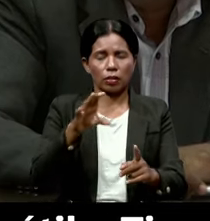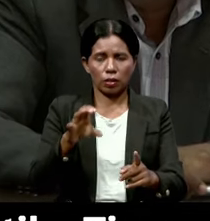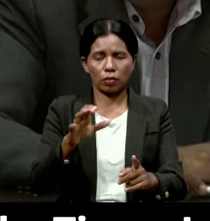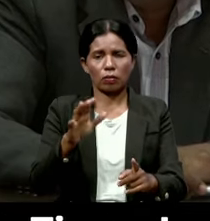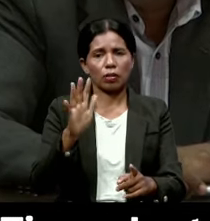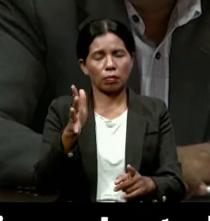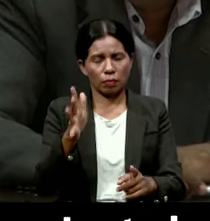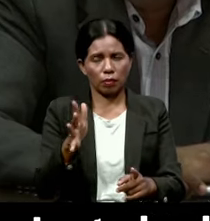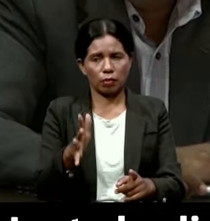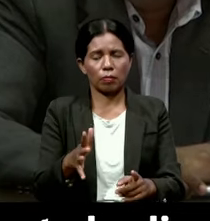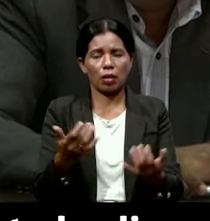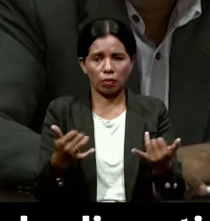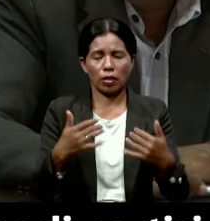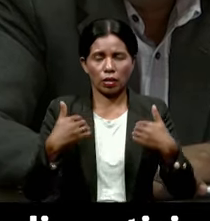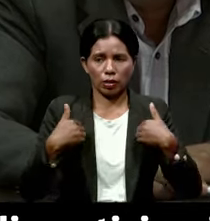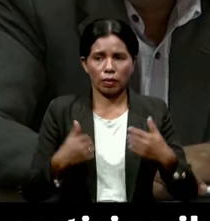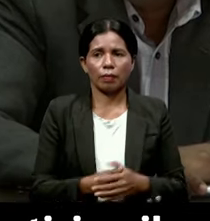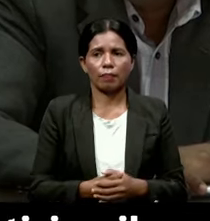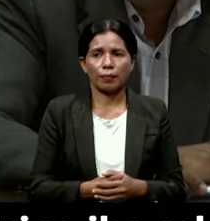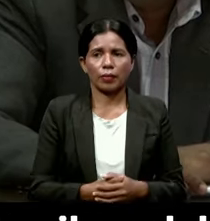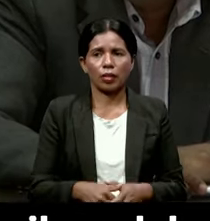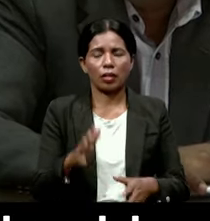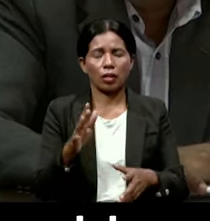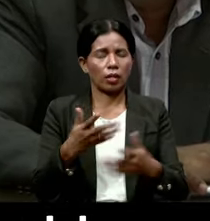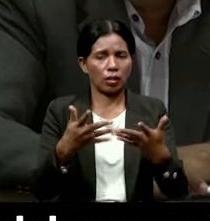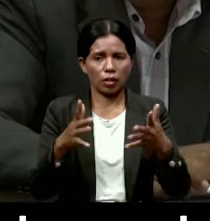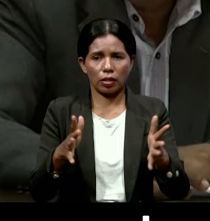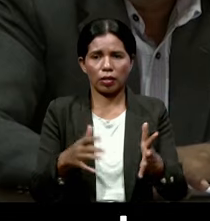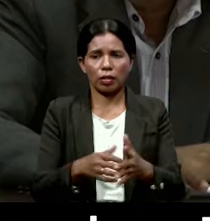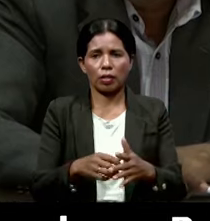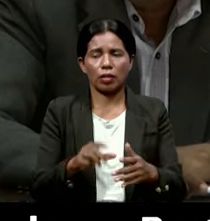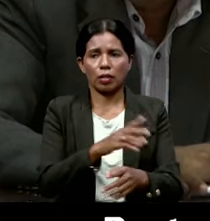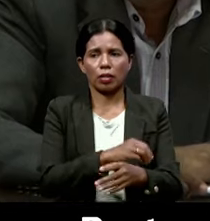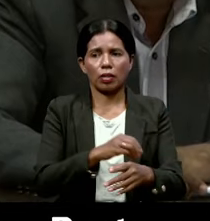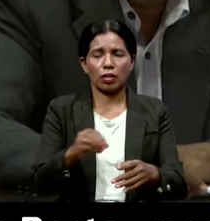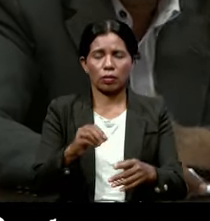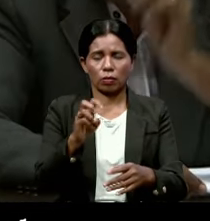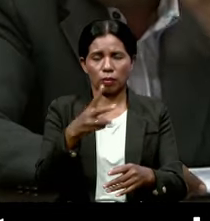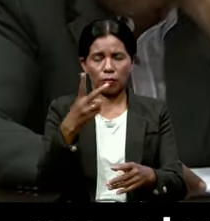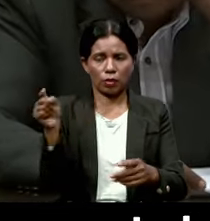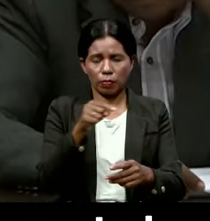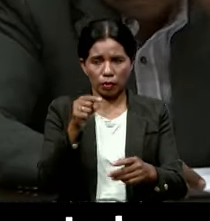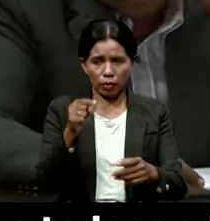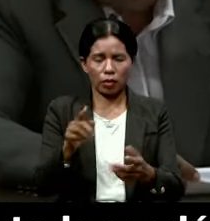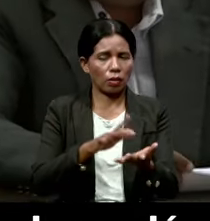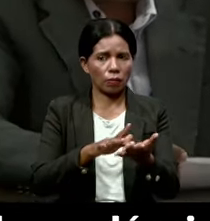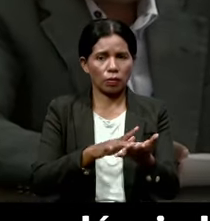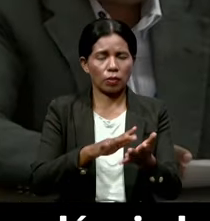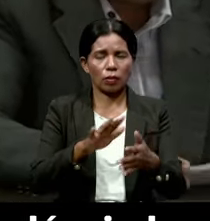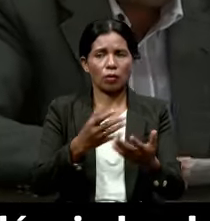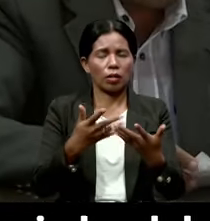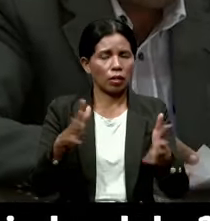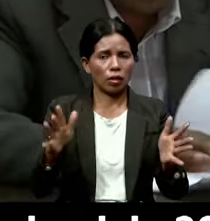440 item neve mak iha. Husi 52 item ne maklaiha equivale a 12%. Stock out ai moruk